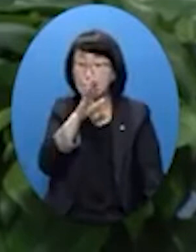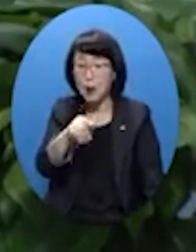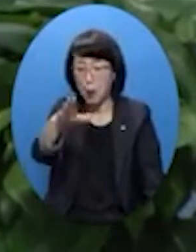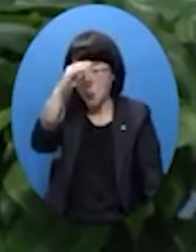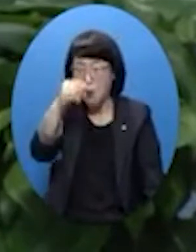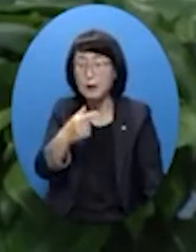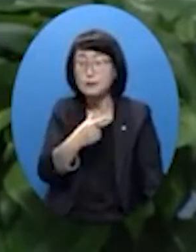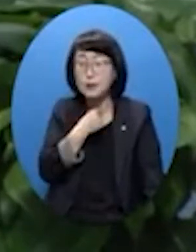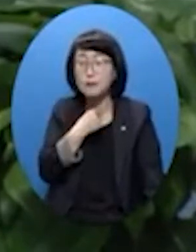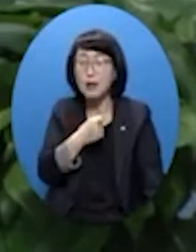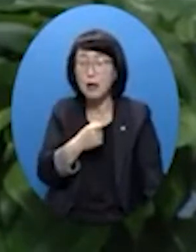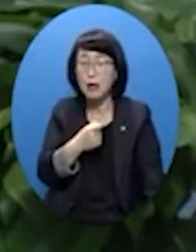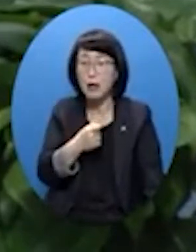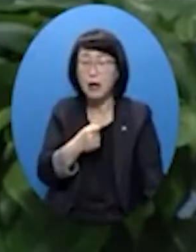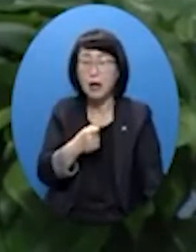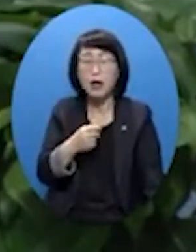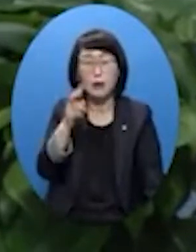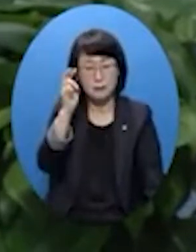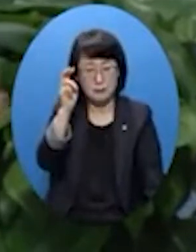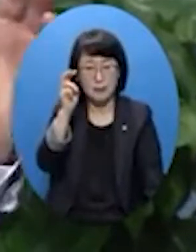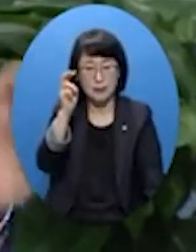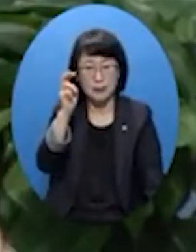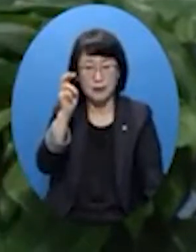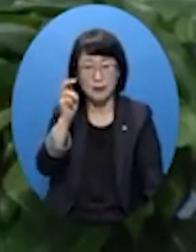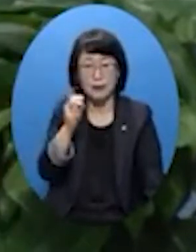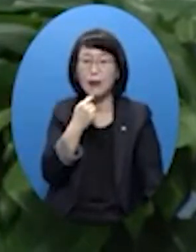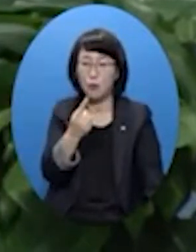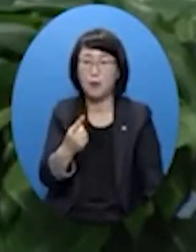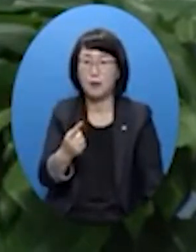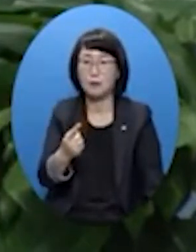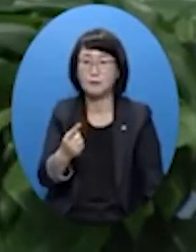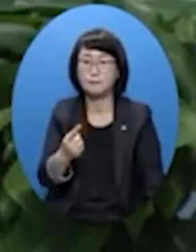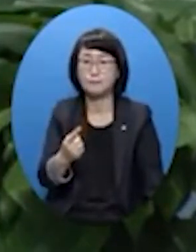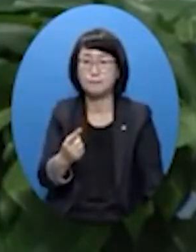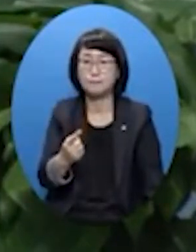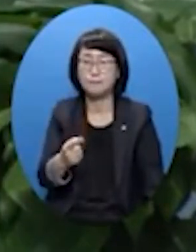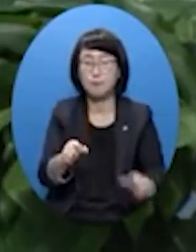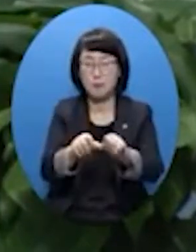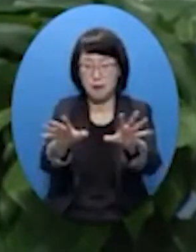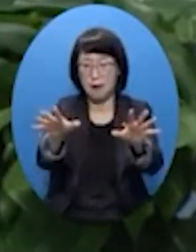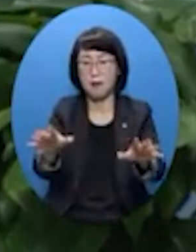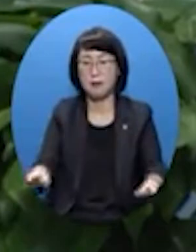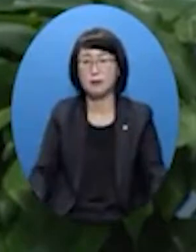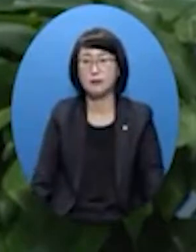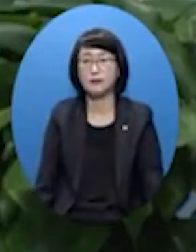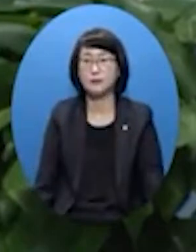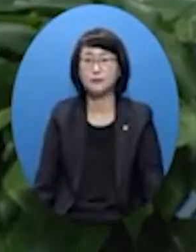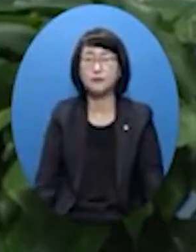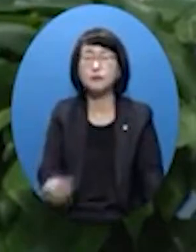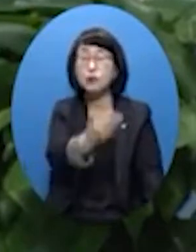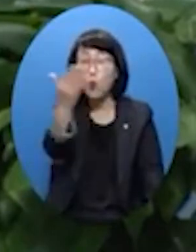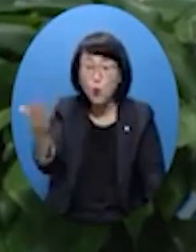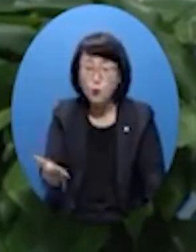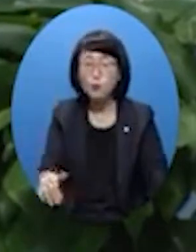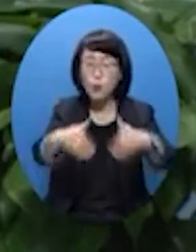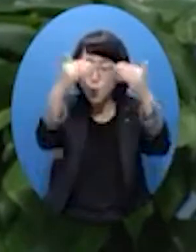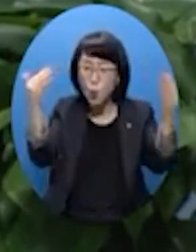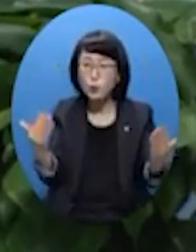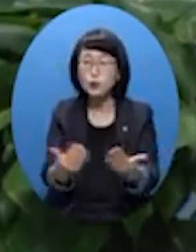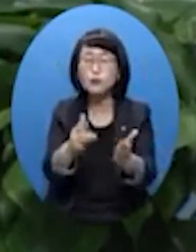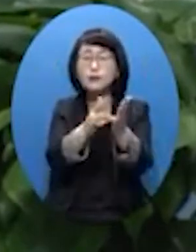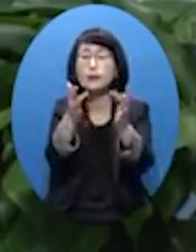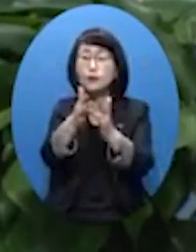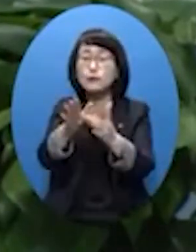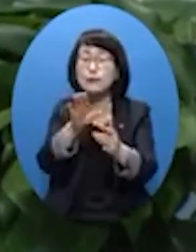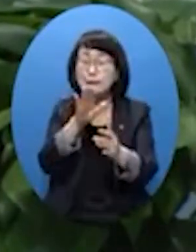되겠네 1 이런 아름다운 소식이 온 지역의 파전 하게 될 것입니다 여러분 모두가 60